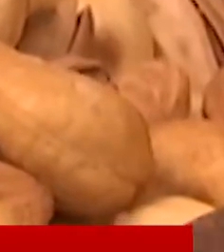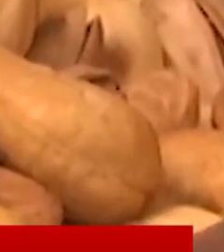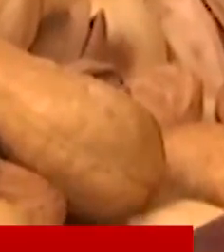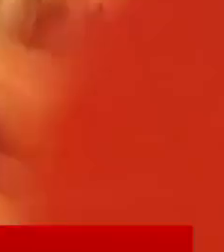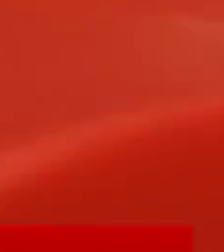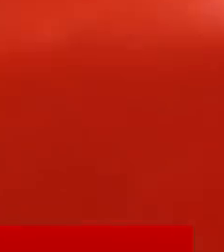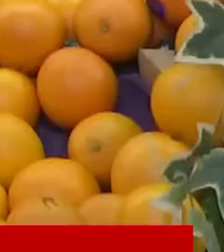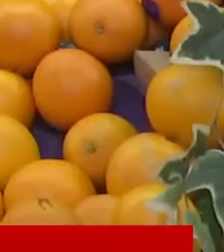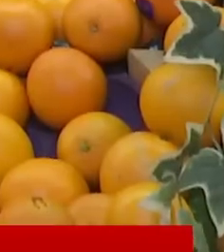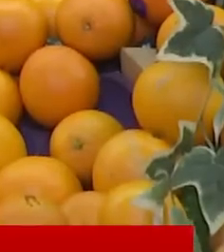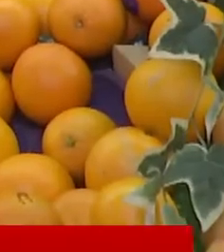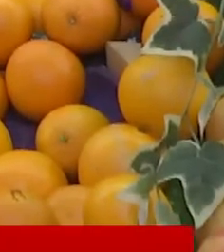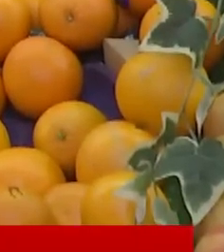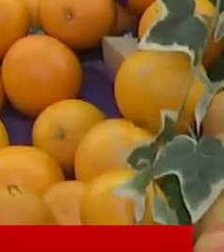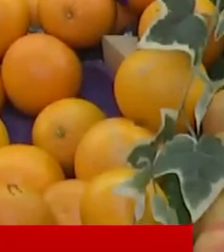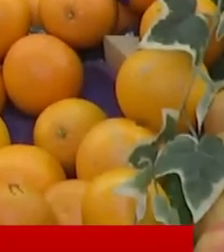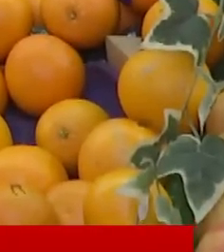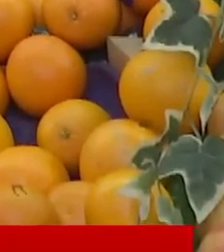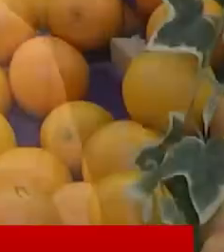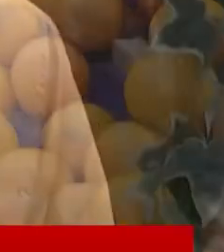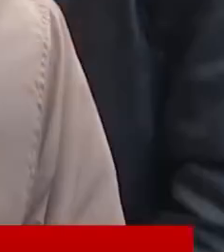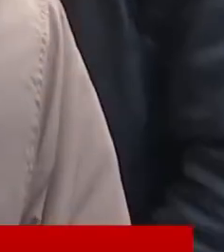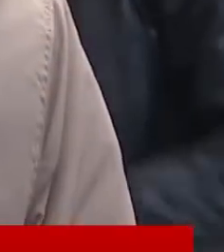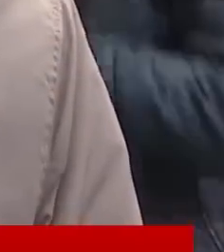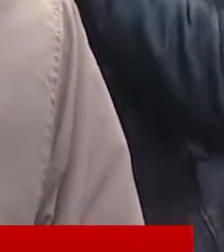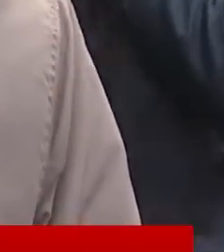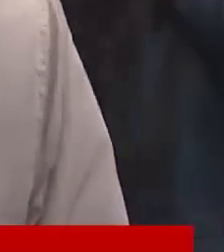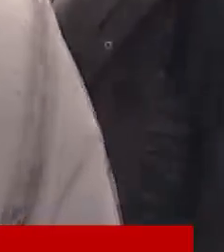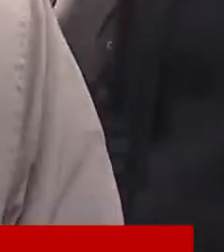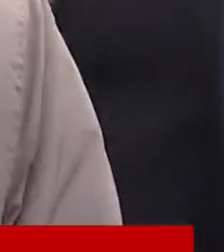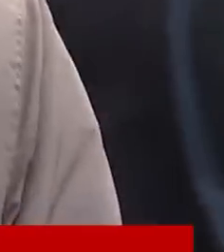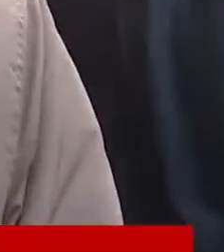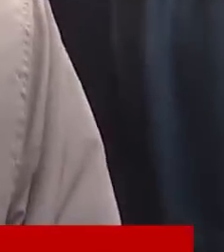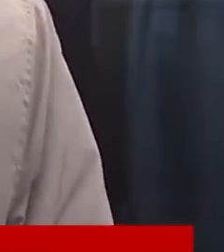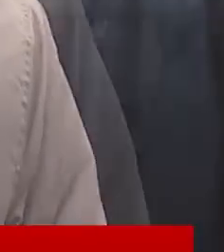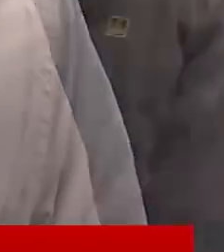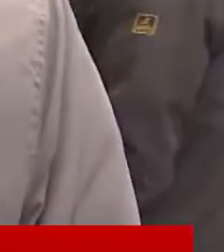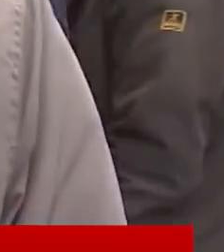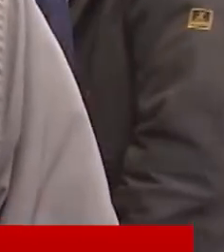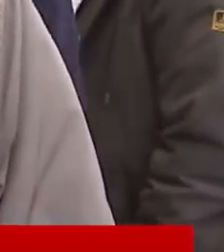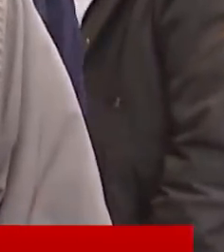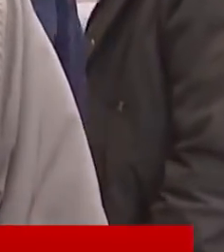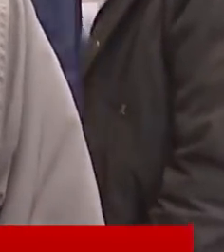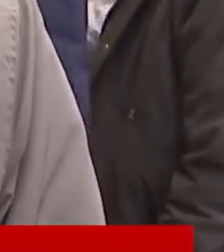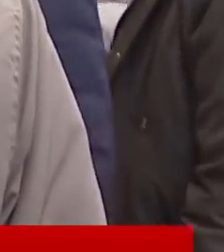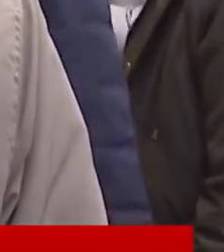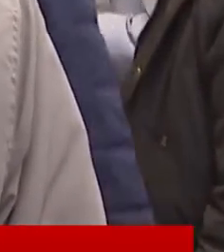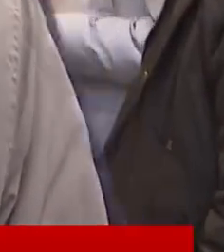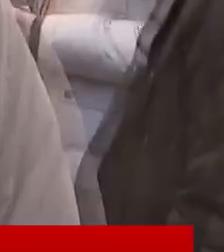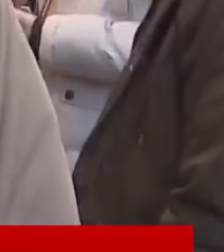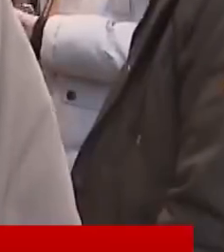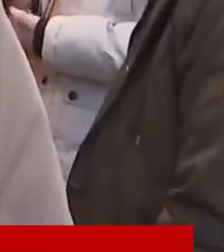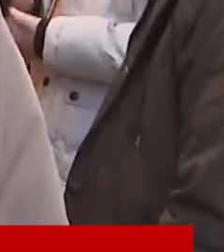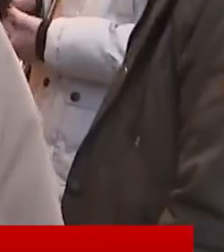Bu yıl başında hiçbir şey alamayacağım para kalmadı meyveler olurdu hindimiz Bir olurdu yani şu an